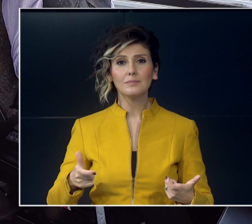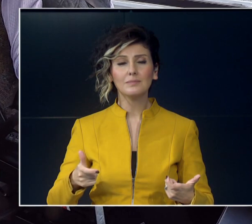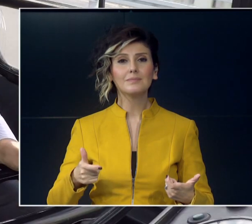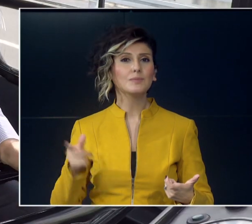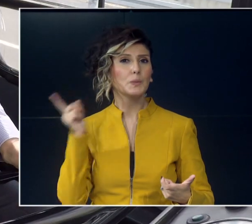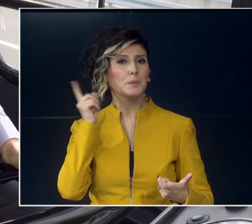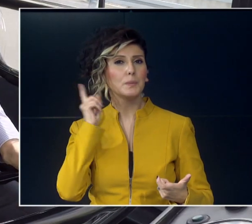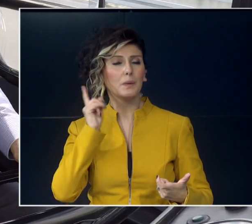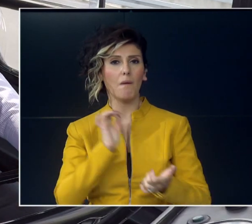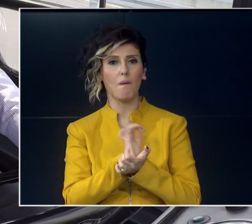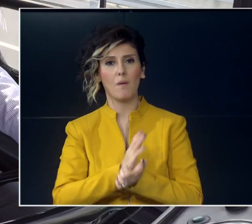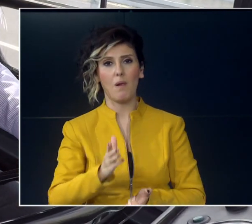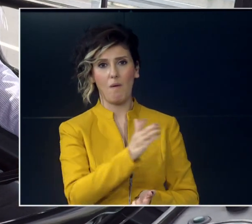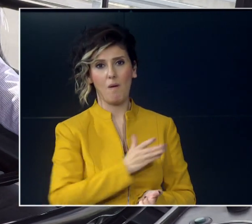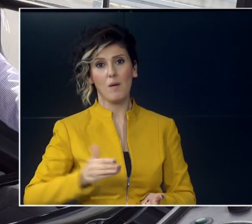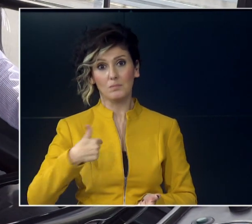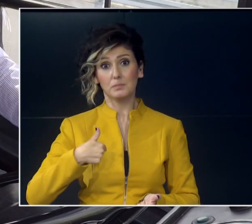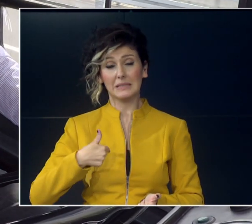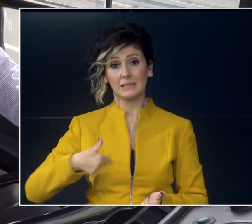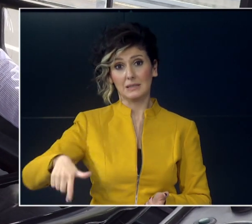ileri gelen ailesiydi.